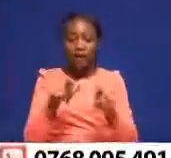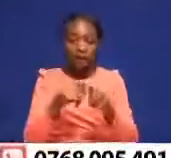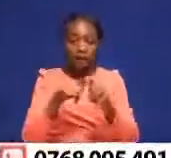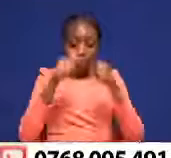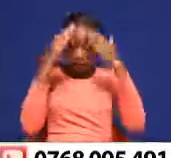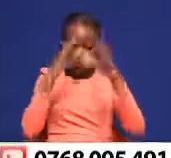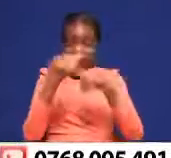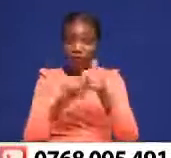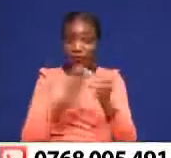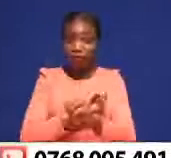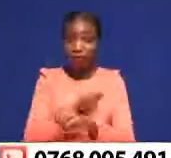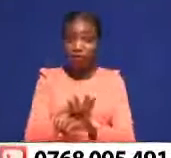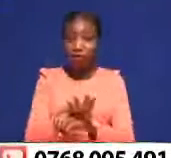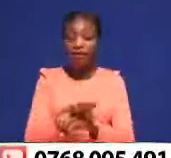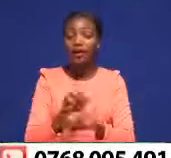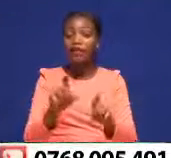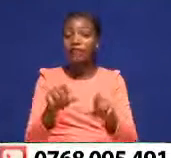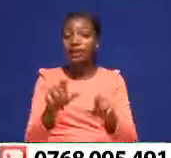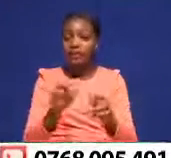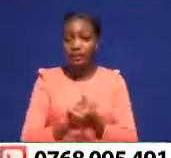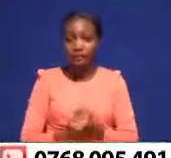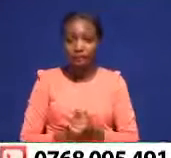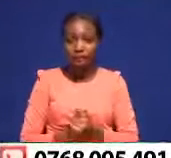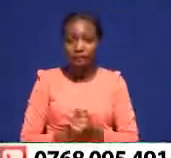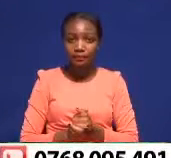na janga la corona. Your Excellency,